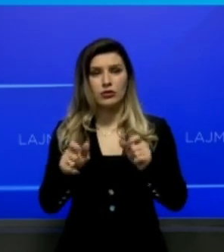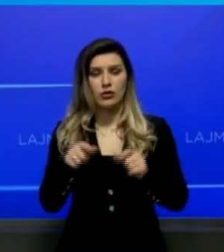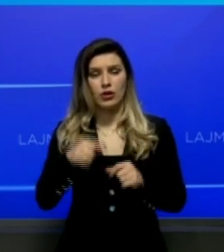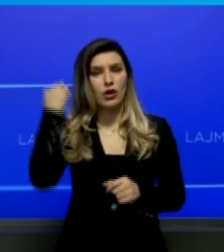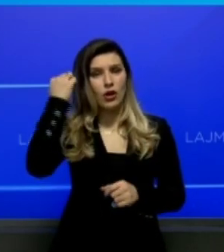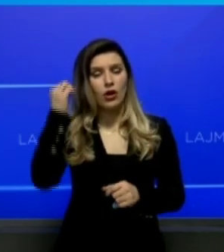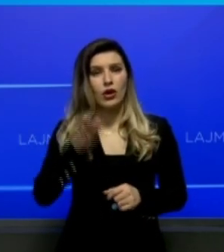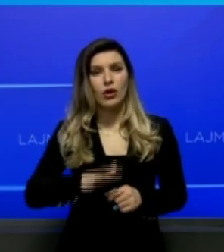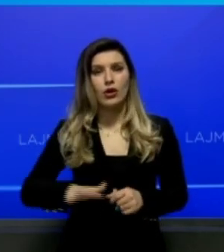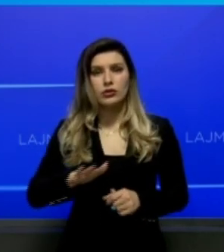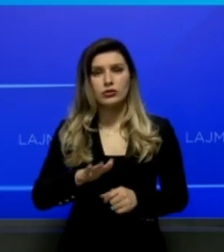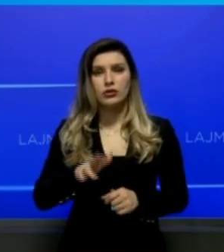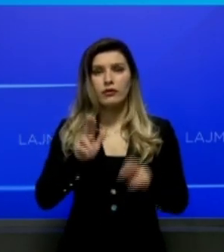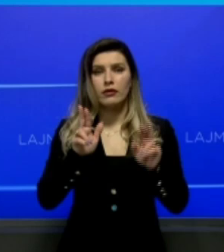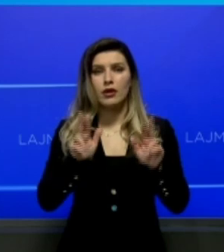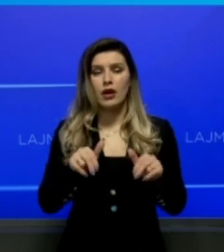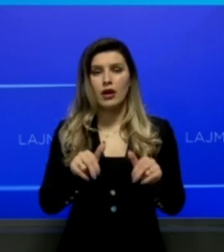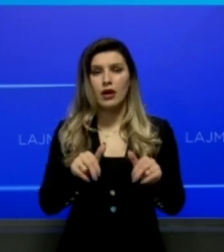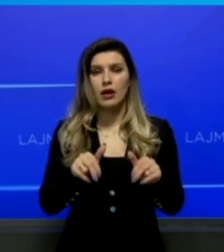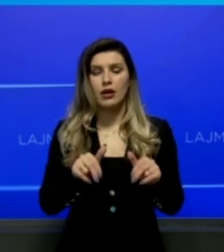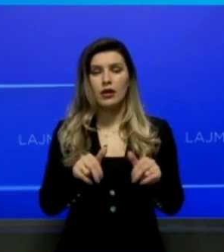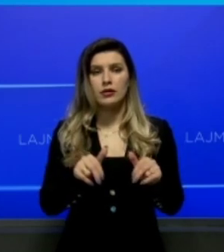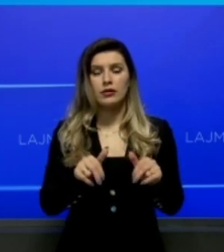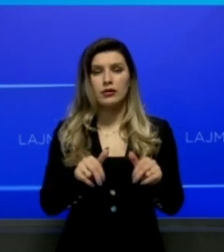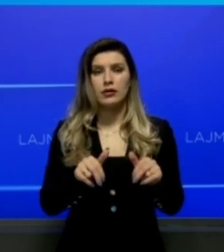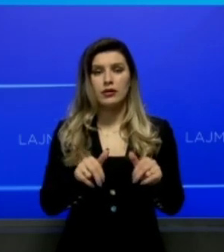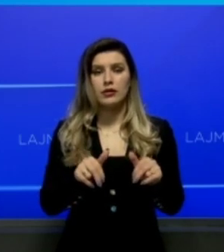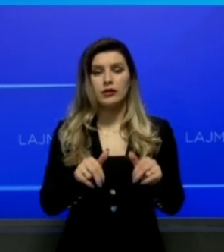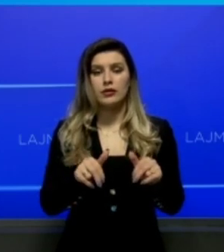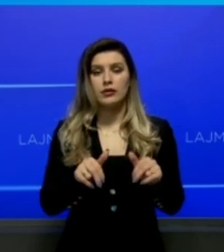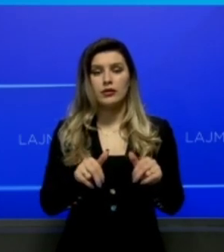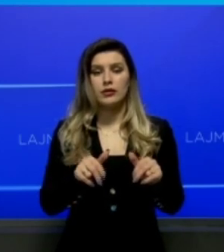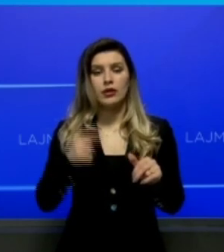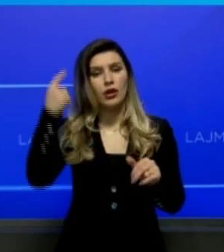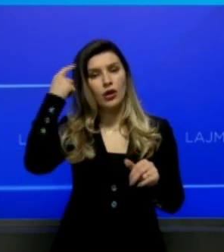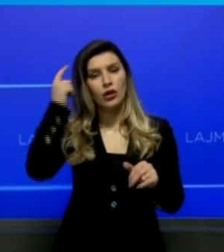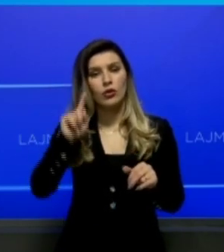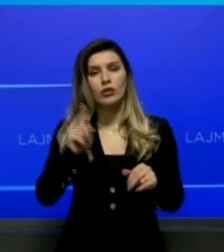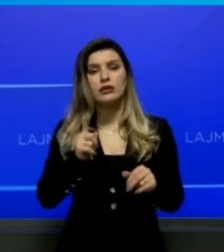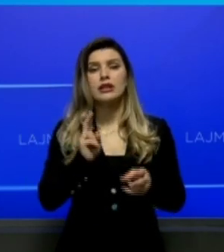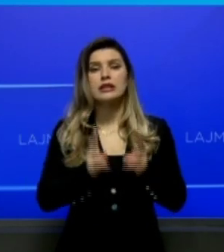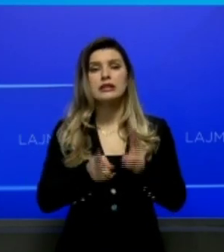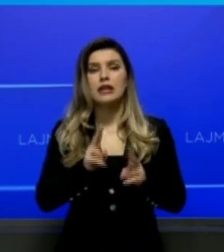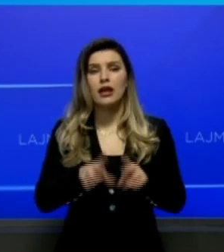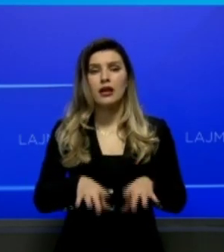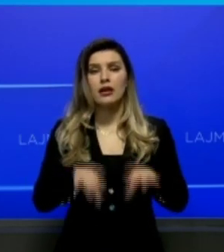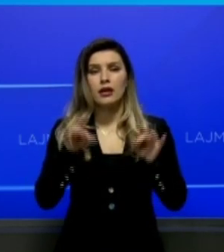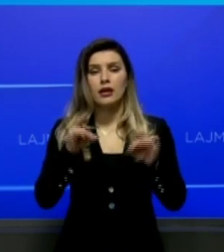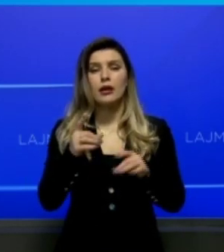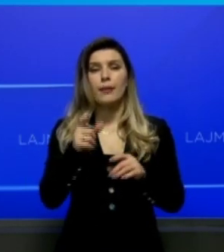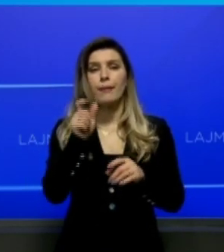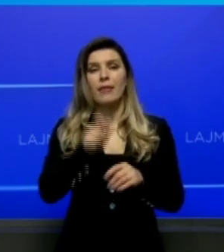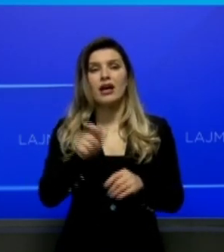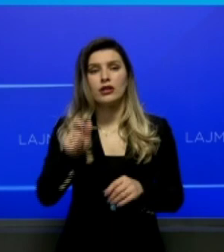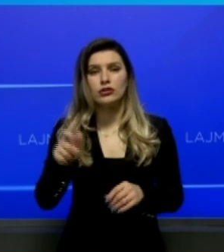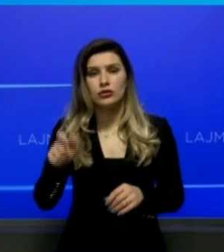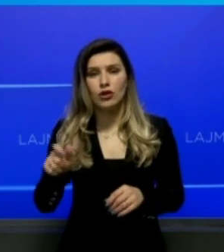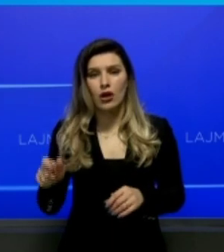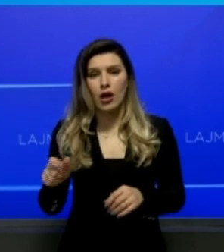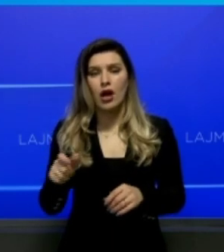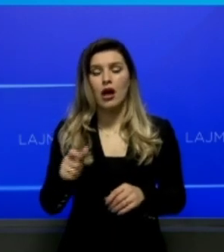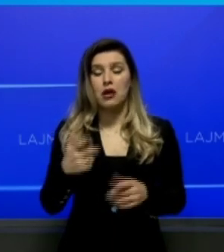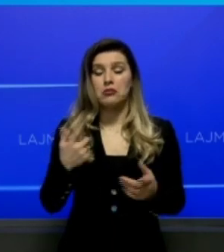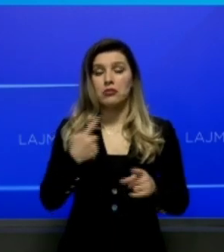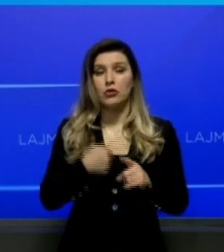Kosovë, të cilat nuk kanë ditur që i duhet të paraqitur personat, e të tjerët nuk kanë nduar që